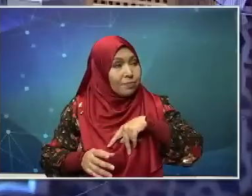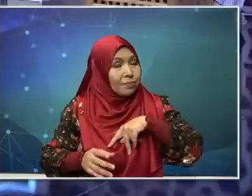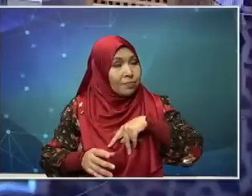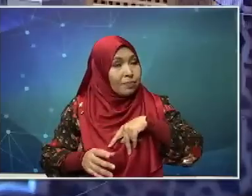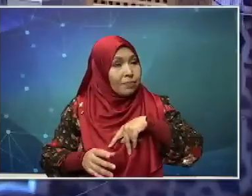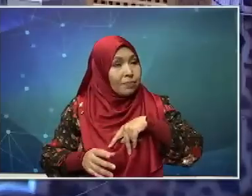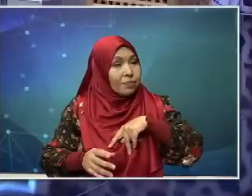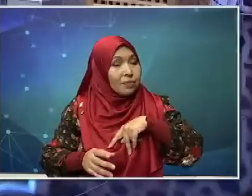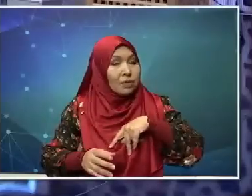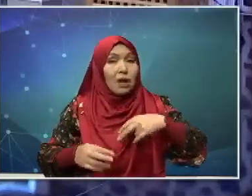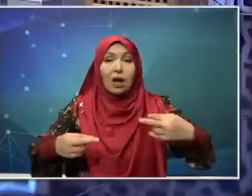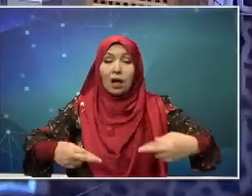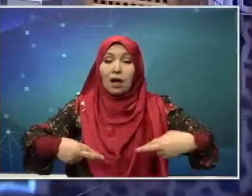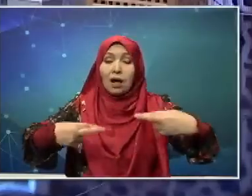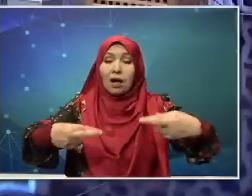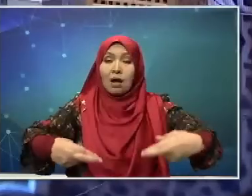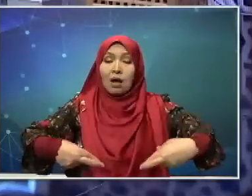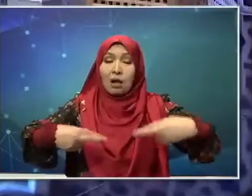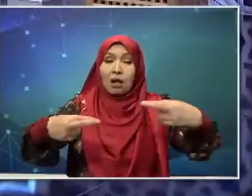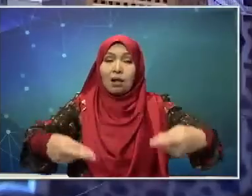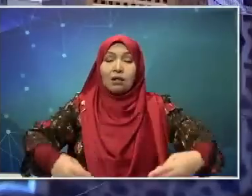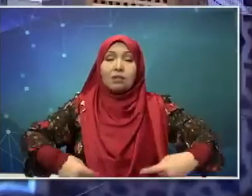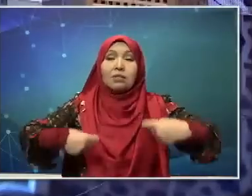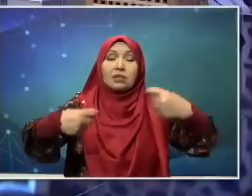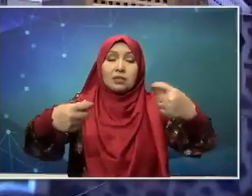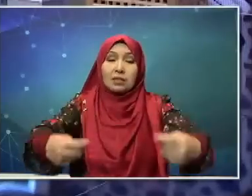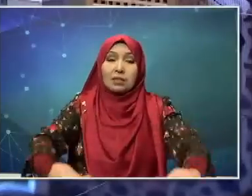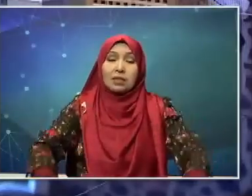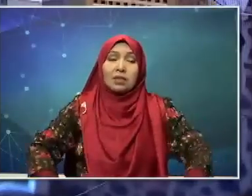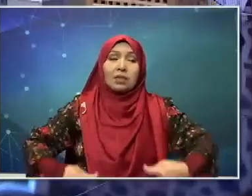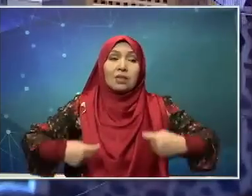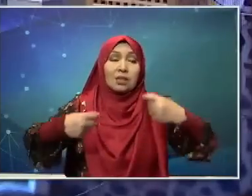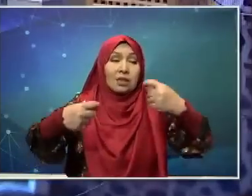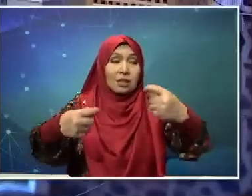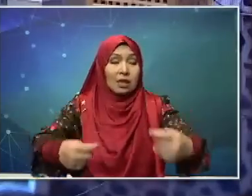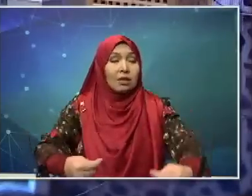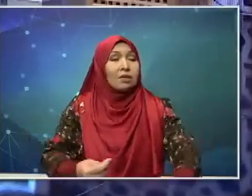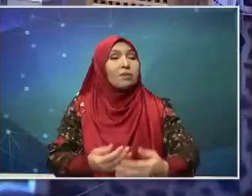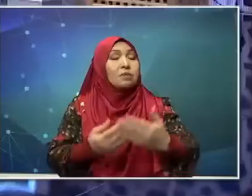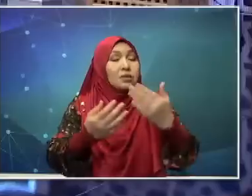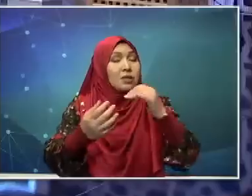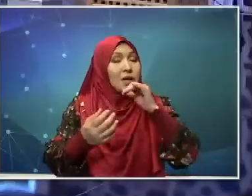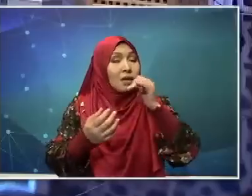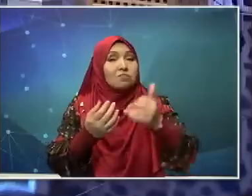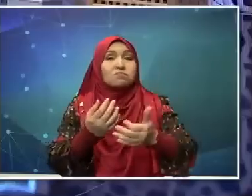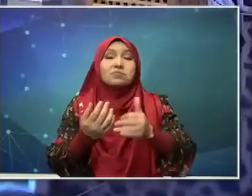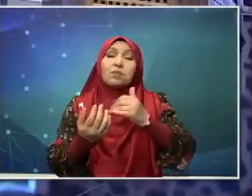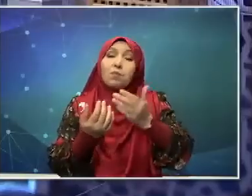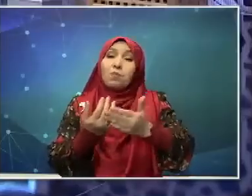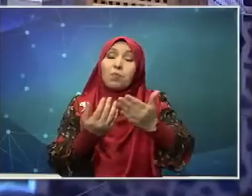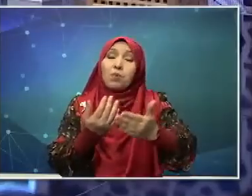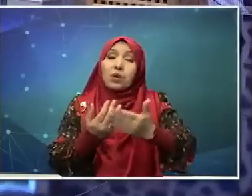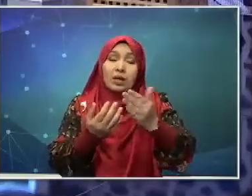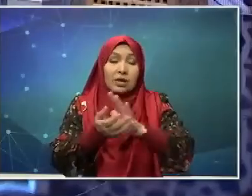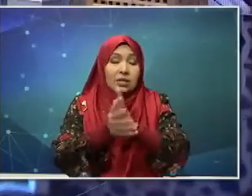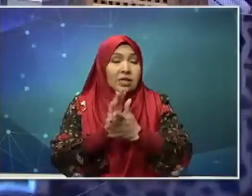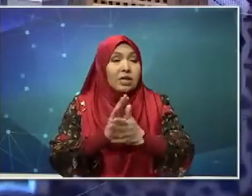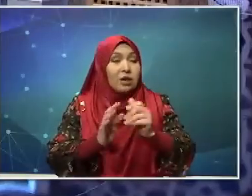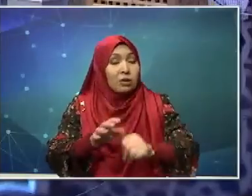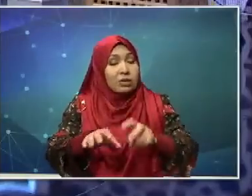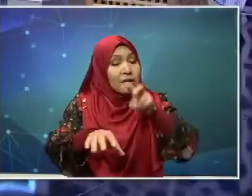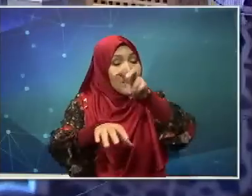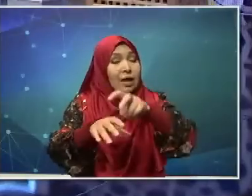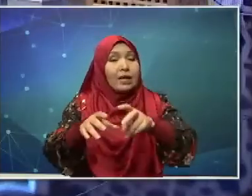punya roda Hai at-tahiyat itu taknak tadi YouTube ibu udah kayak mosok Jadi kita kalau kita naik